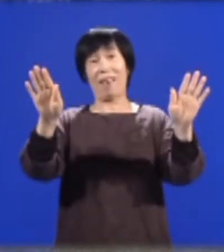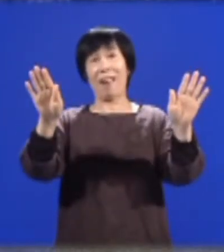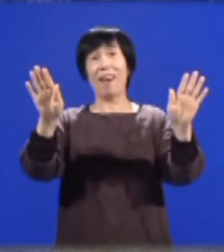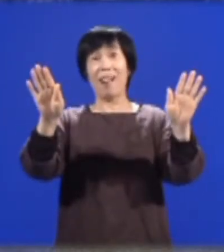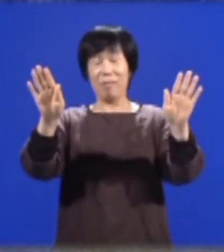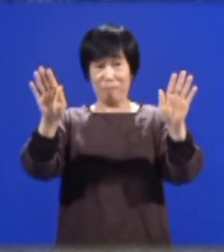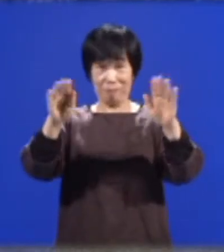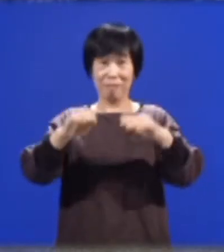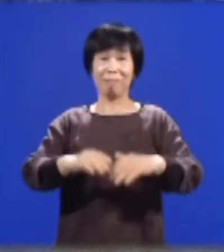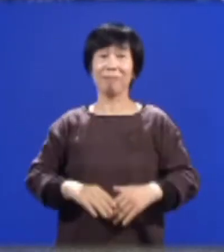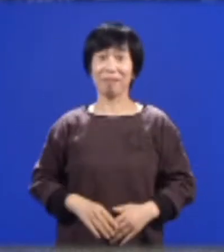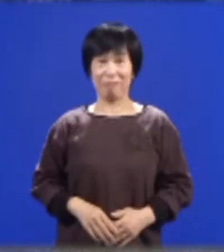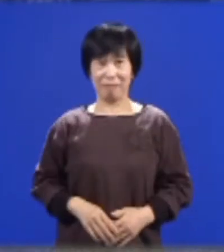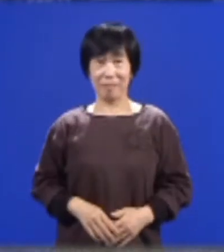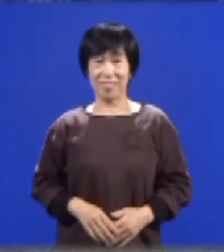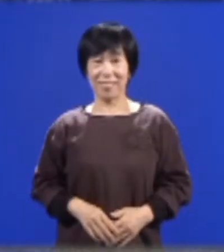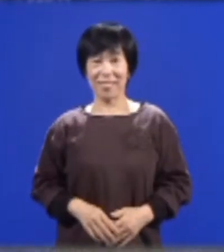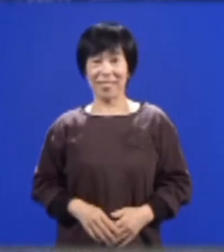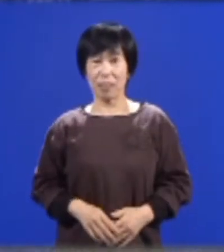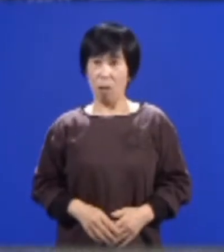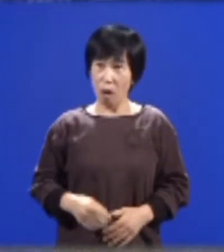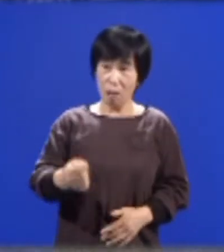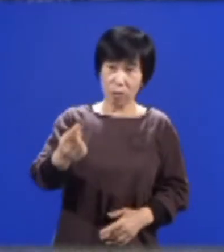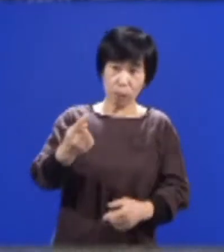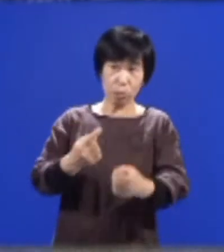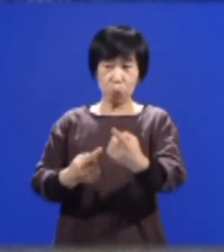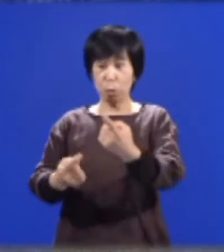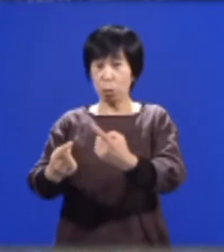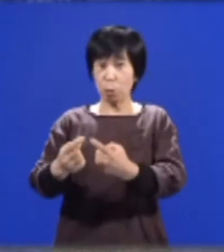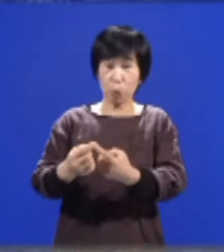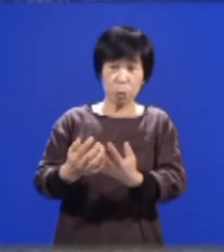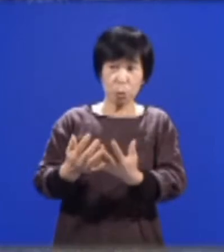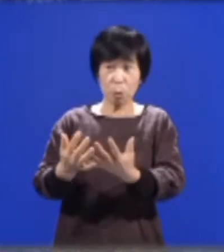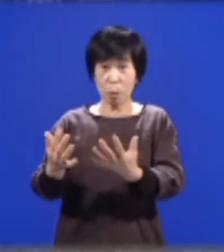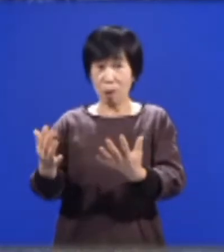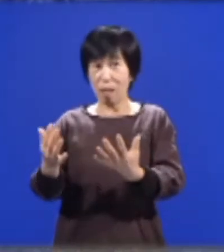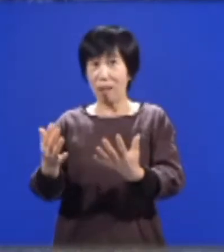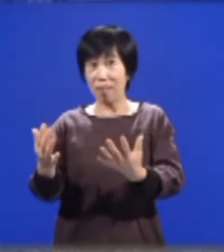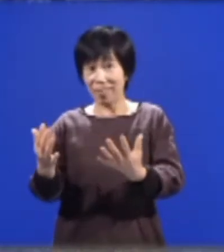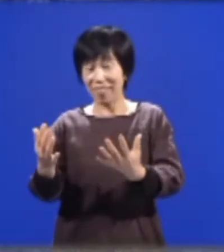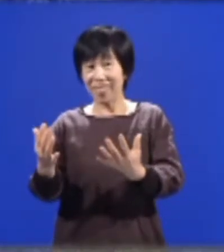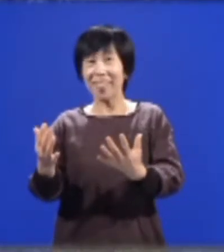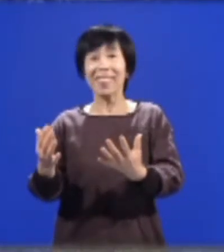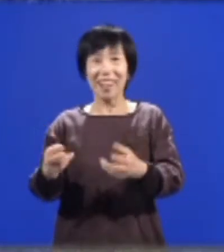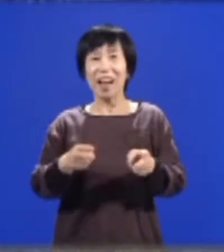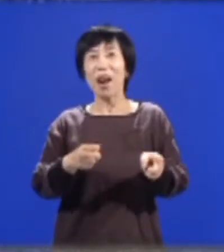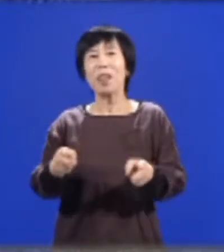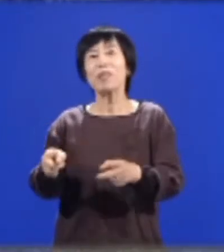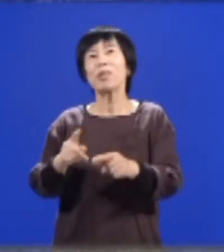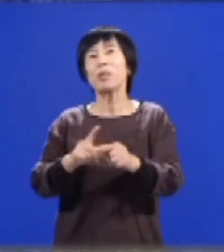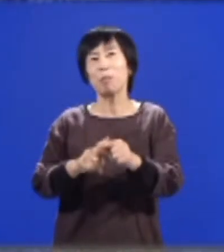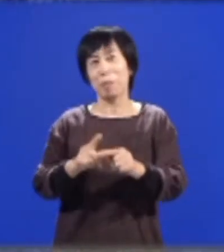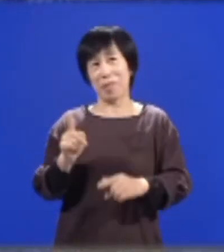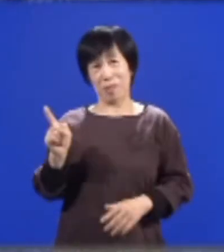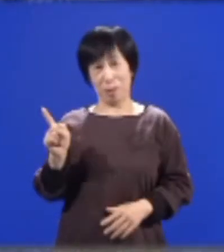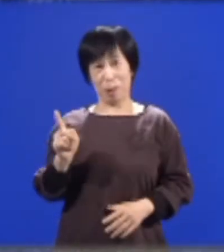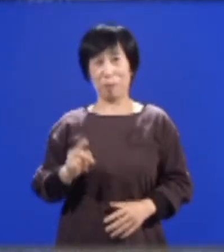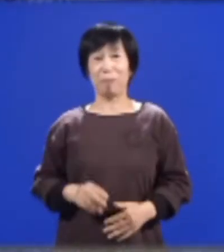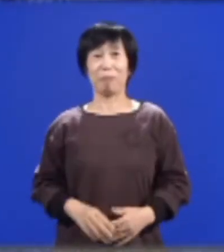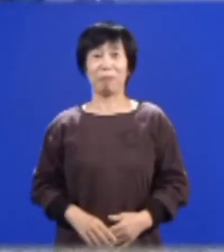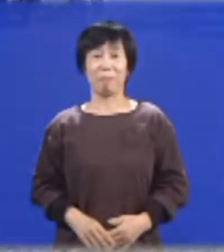市民センターにやってきました。にぎわってますね。準備も進んでるみたいですよ。